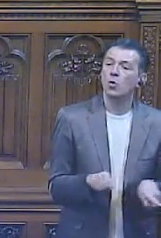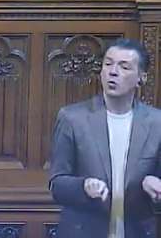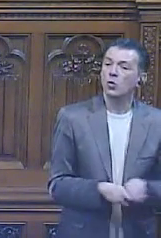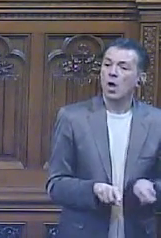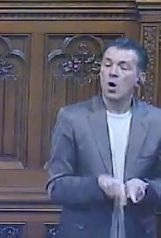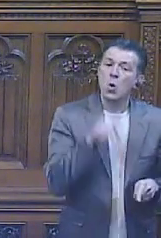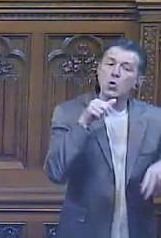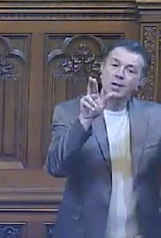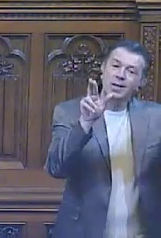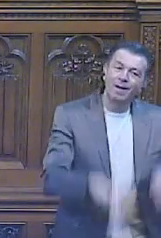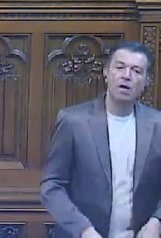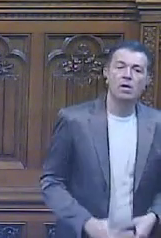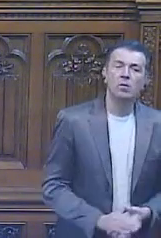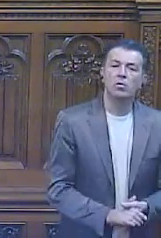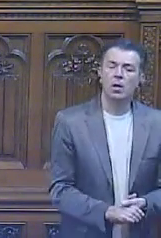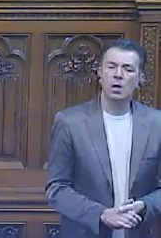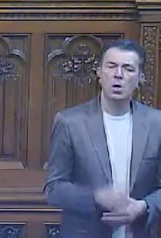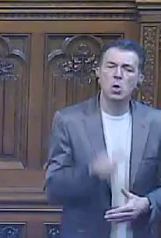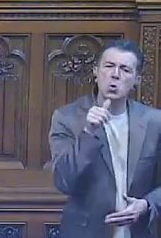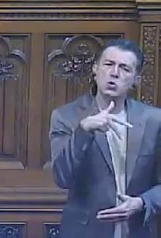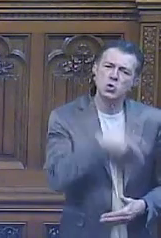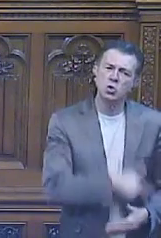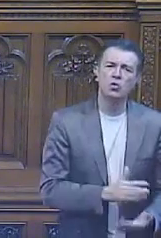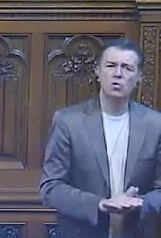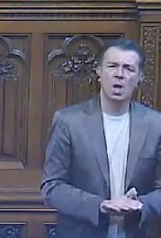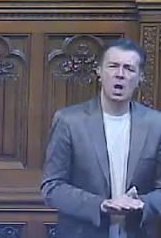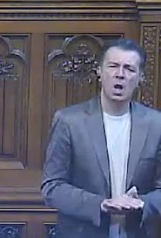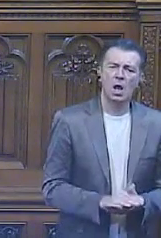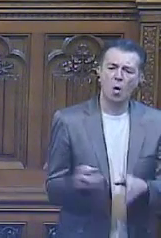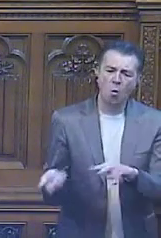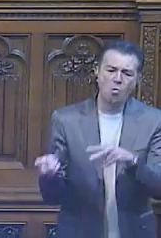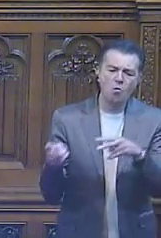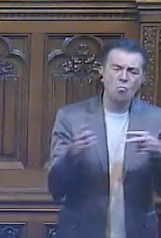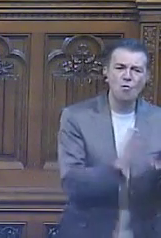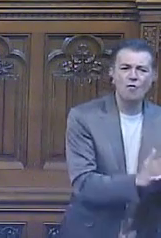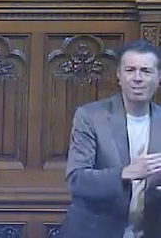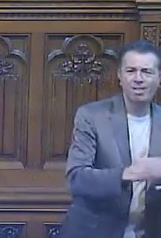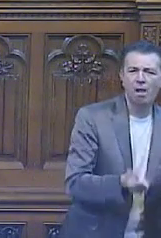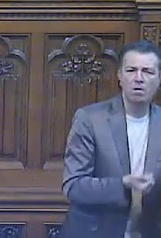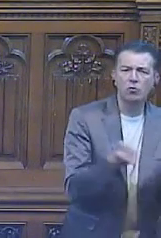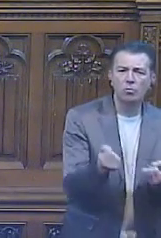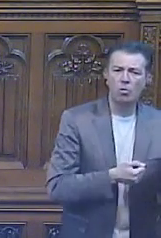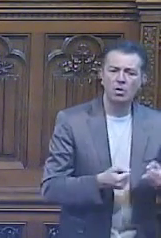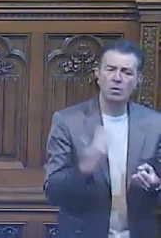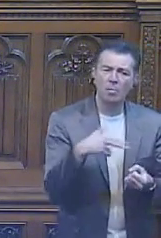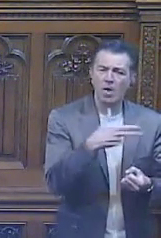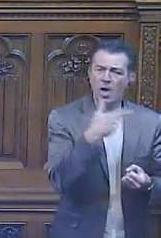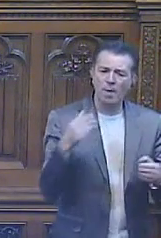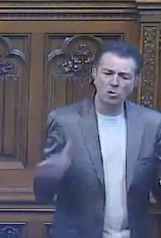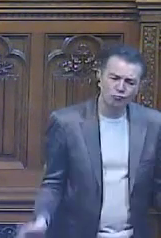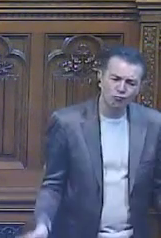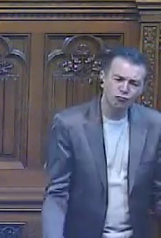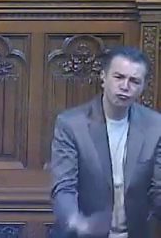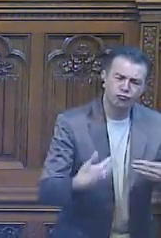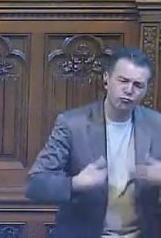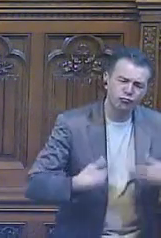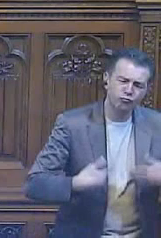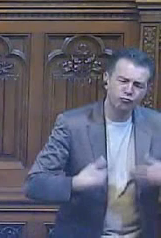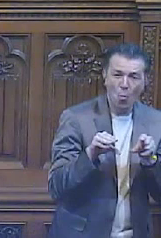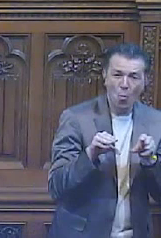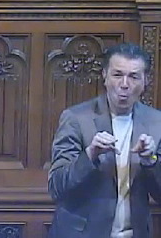eine ungerechte und eigentlich unsoziale Umverteilungspolitik immer mehr Menschen in Wien in die Armut getrieben und